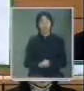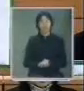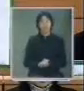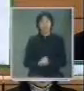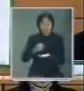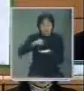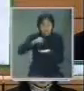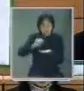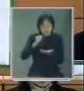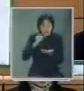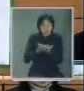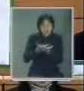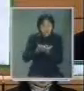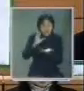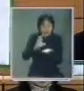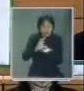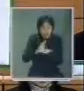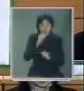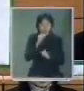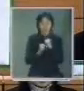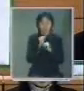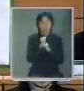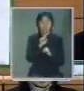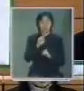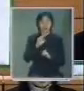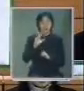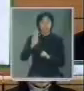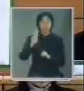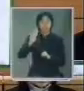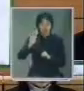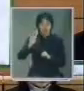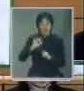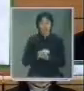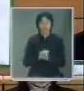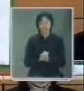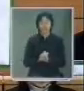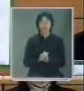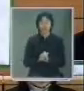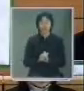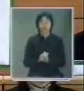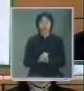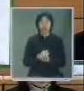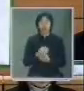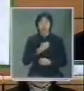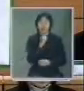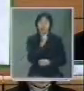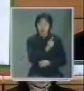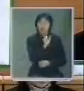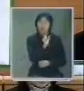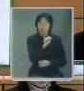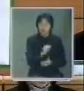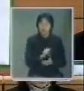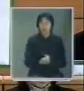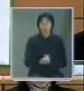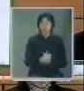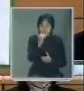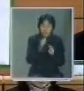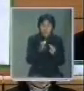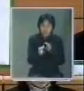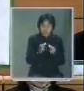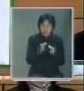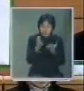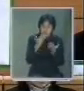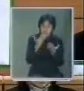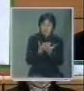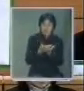แล้วเซ็นงบต้นปี48ผมกล่าวหาท่านน่ะเมื่อกี้ว่าไม่ชี้แจง